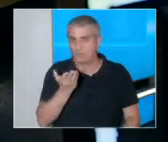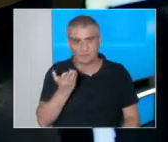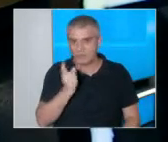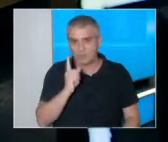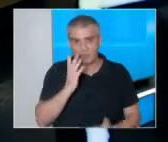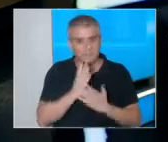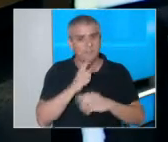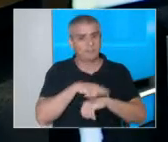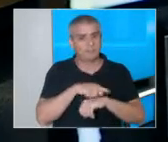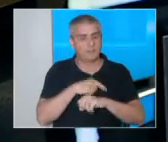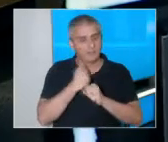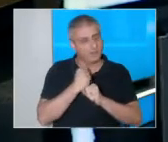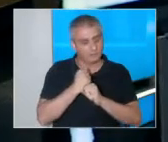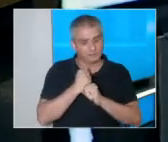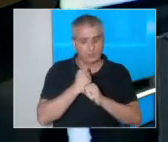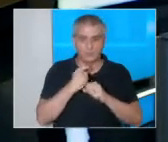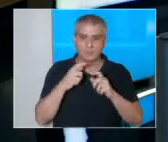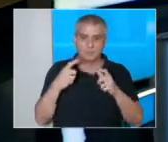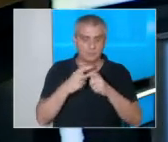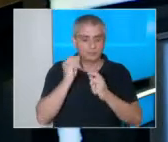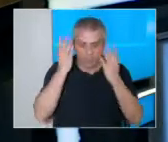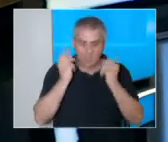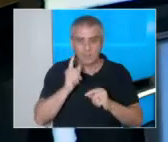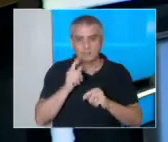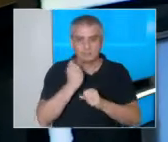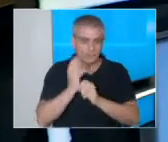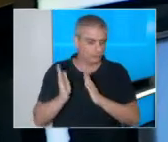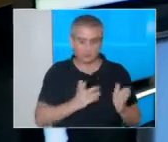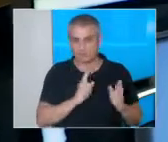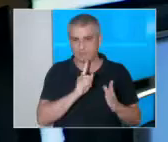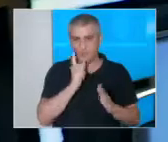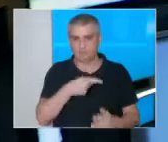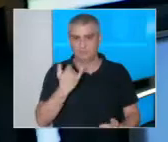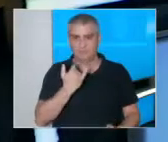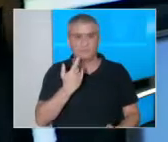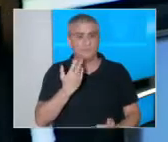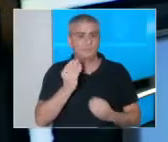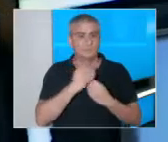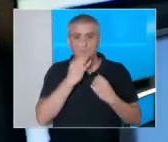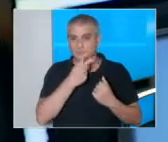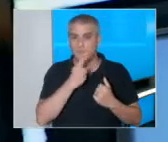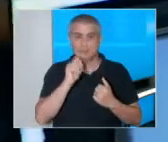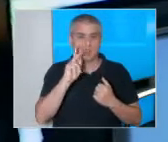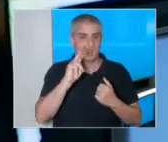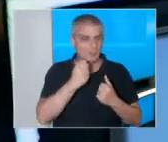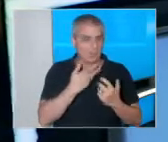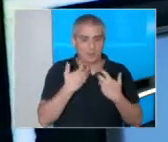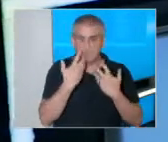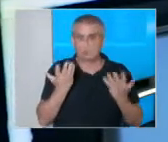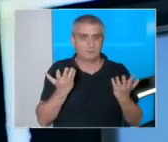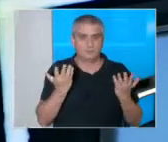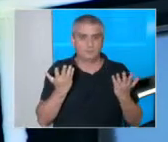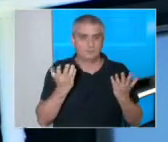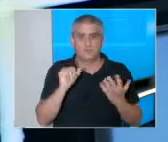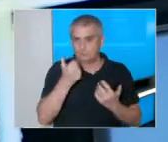האם לא הגיע הזמן ליצור מעין פורום תקנה חרדי, שיעשה סדר ולא נצטרך... שאלת פה כמה שאלות, מה פורום תקנה או איך אנחנו מסבירים?